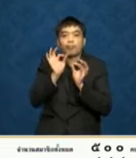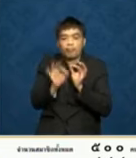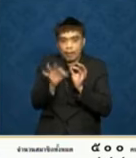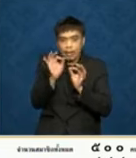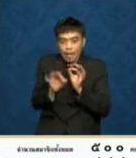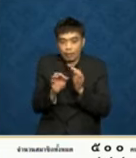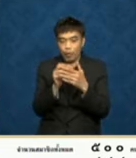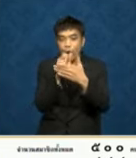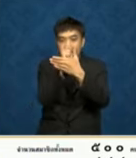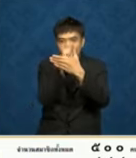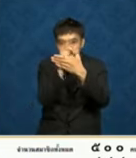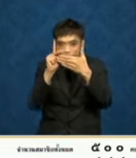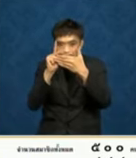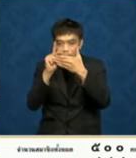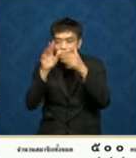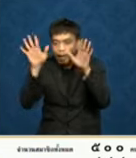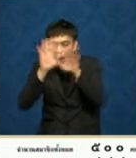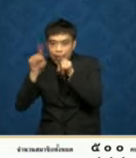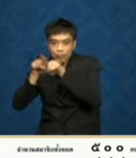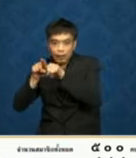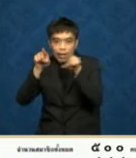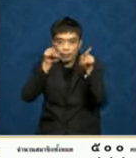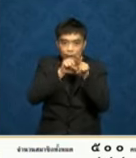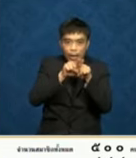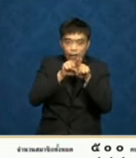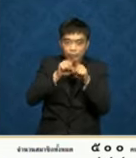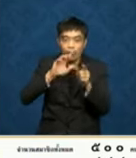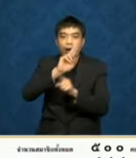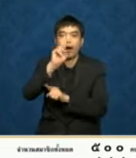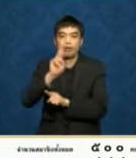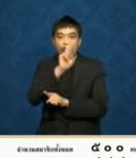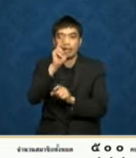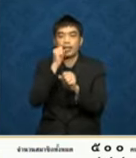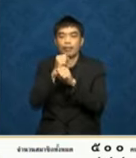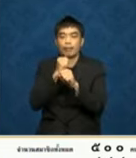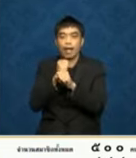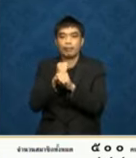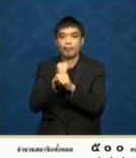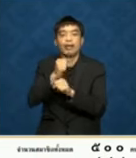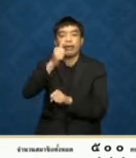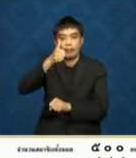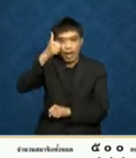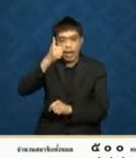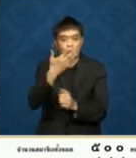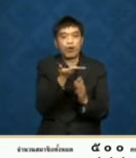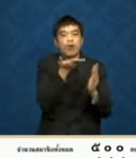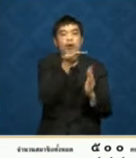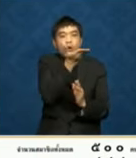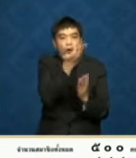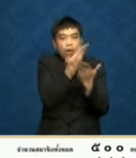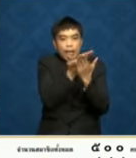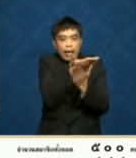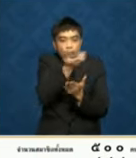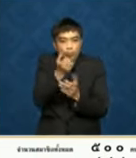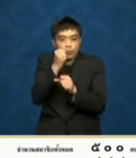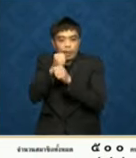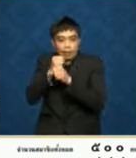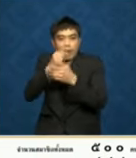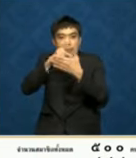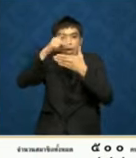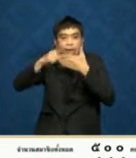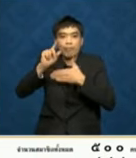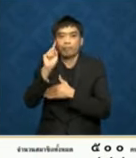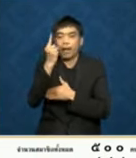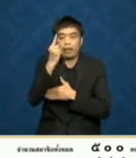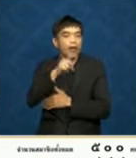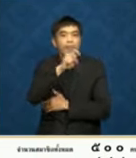คลายๆกันกหยิซอสโตสทอยู่ในภูกลางไปใช้งานได้ไม่ต้องของงประมาณให่หรอเอกชนเองก็สามารถนำไปใช้ประโ